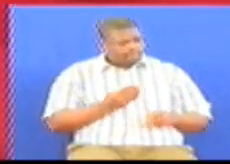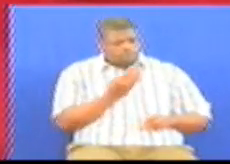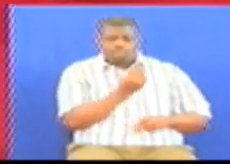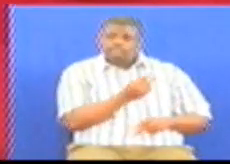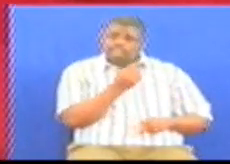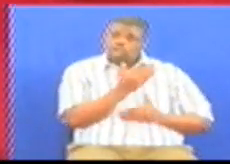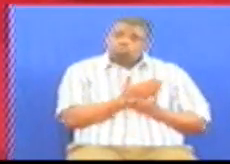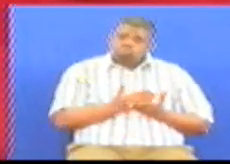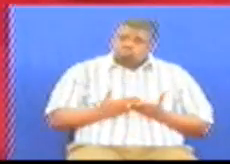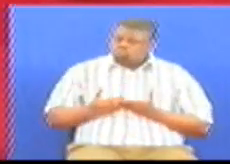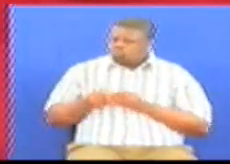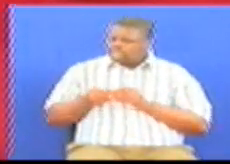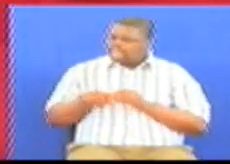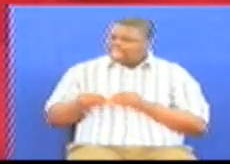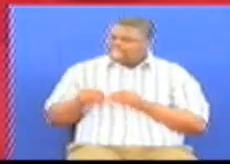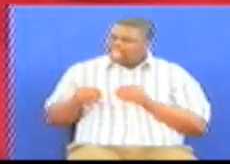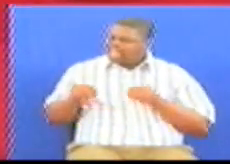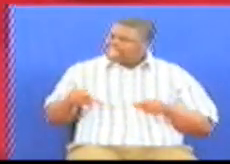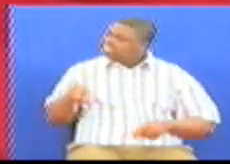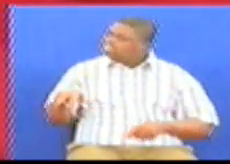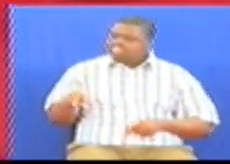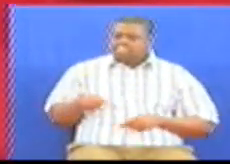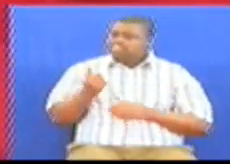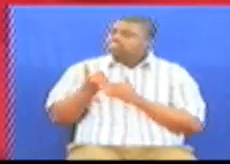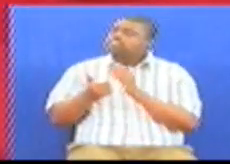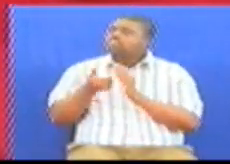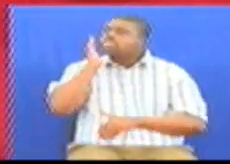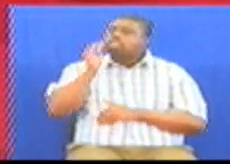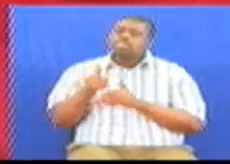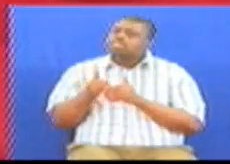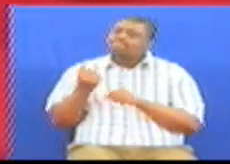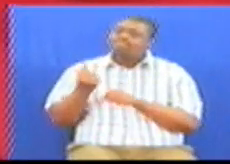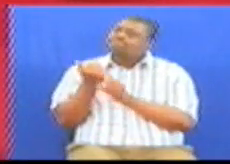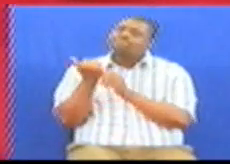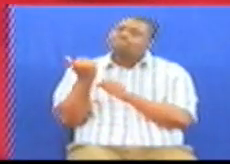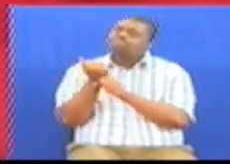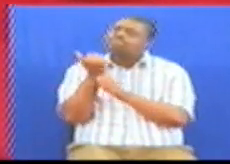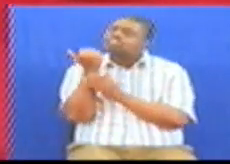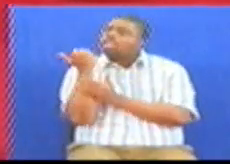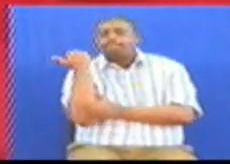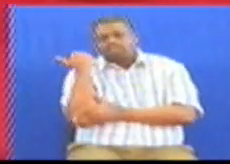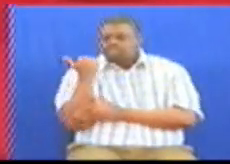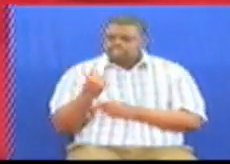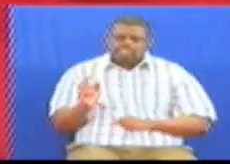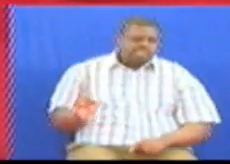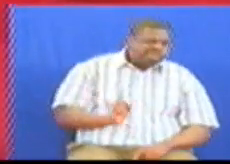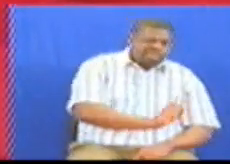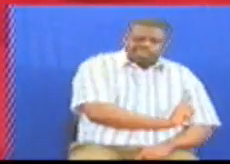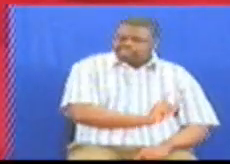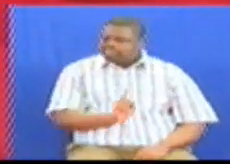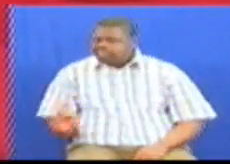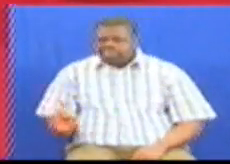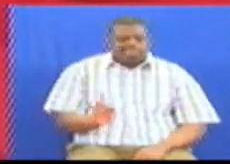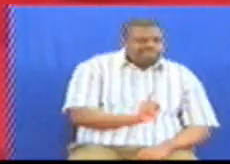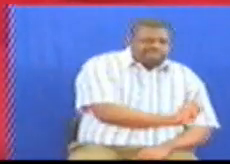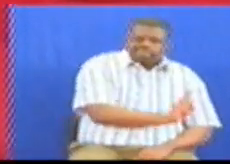Katika chelewa tulikuwa tunaomba serikali tufanyie exemption. Tumekwenda nenda rudi mpaka muda wa mradi umeisha. Tumekwenda